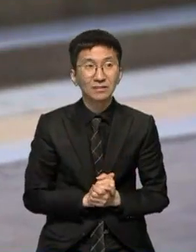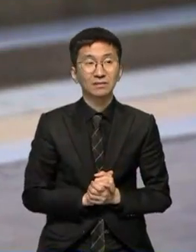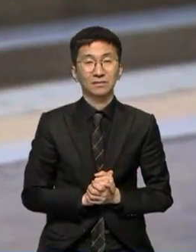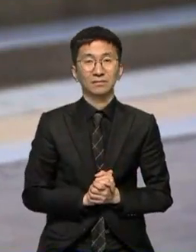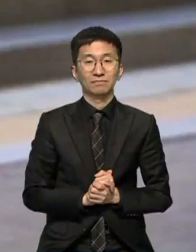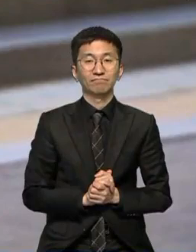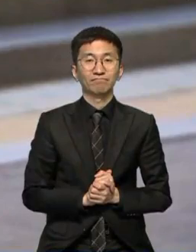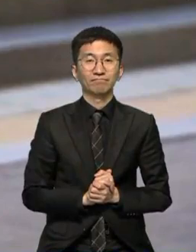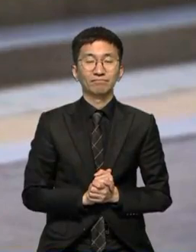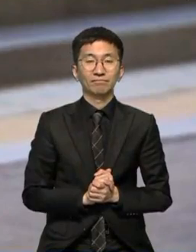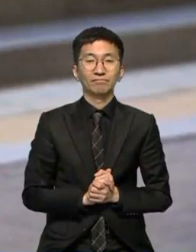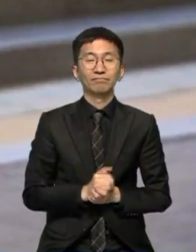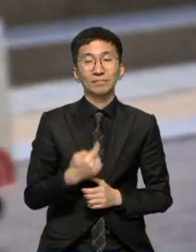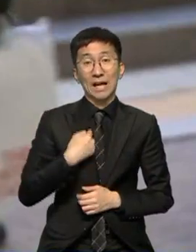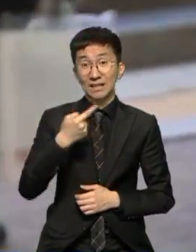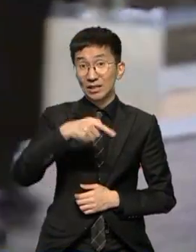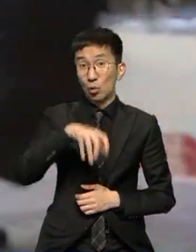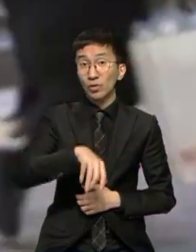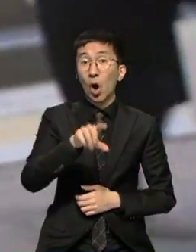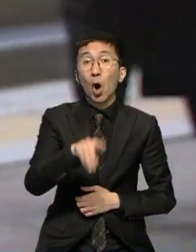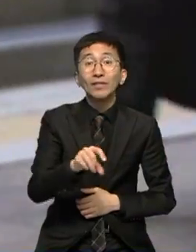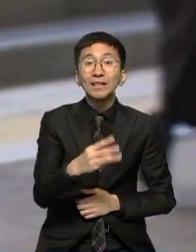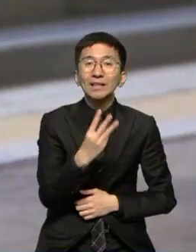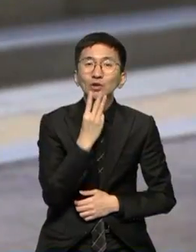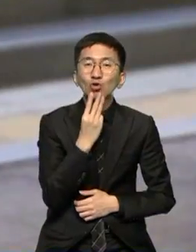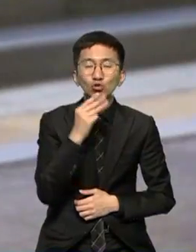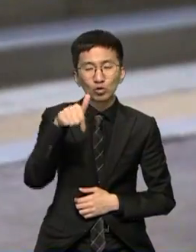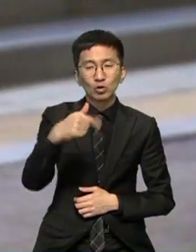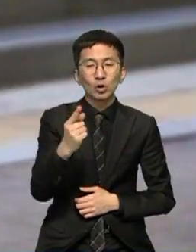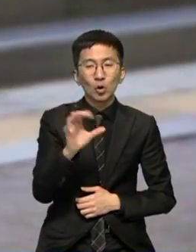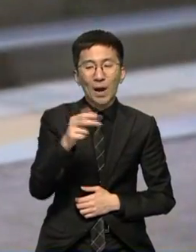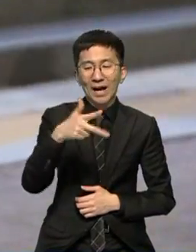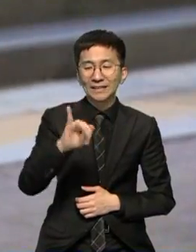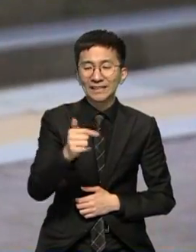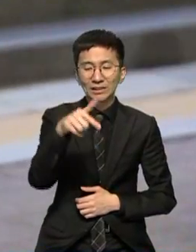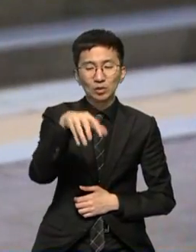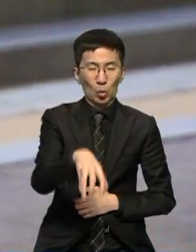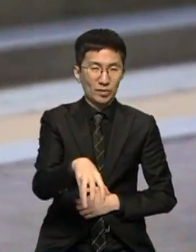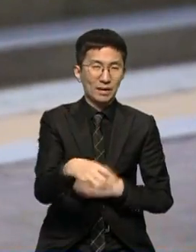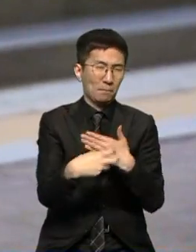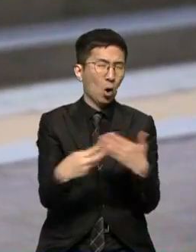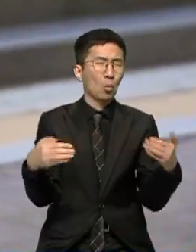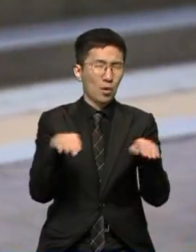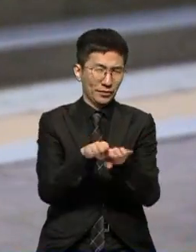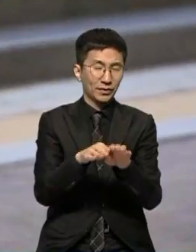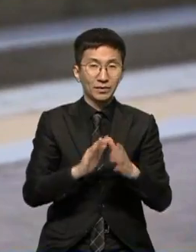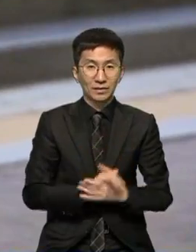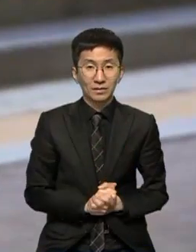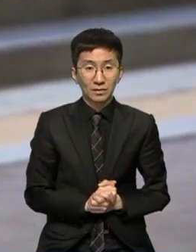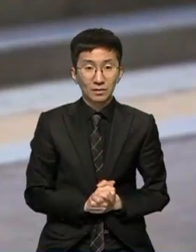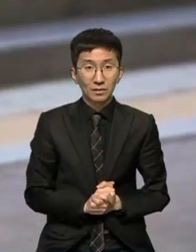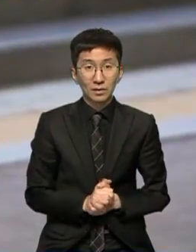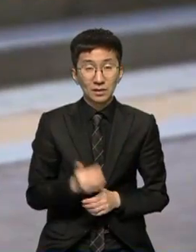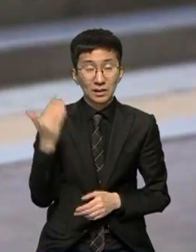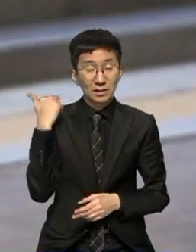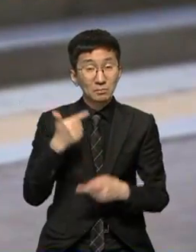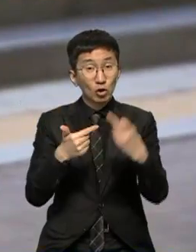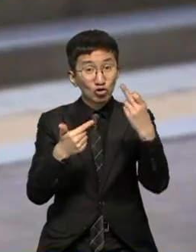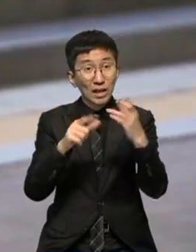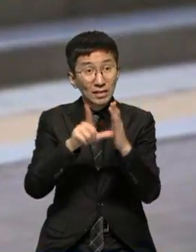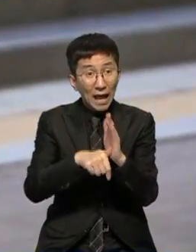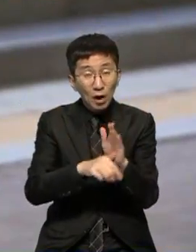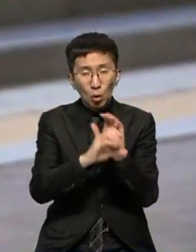네, 그렇습니다. 제가 나와 있는 곳은 서울 광진구에 있는 해민병원입니다. 이곳은 지난 6일 정부가